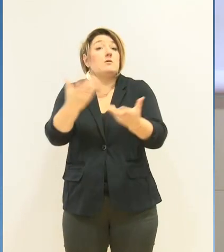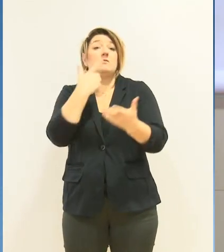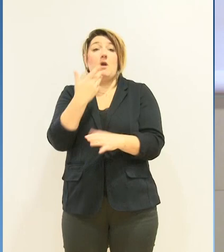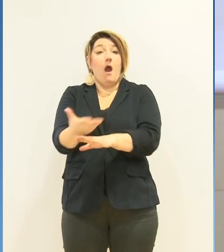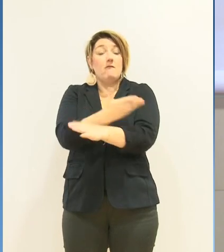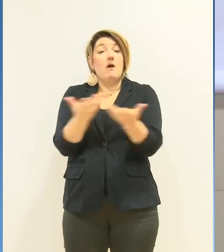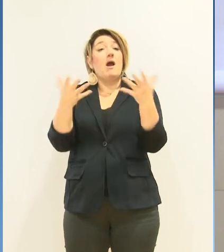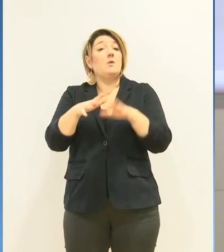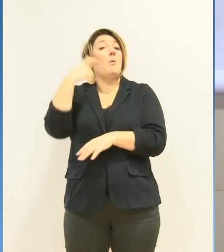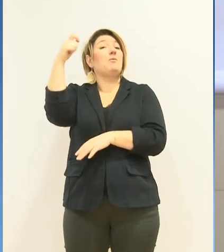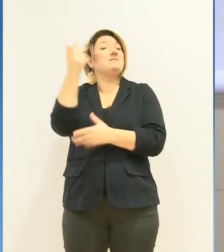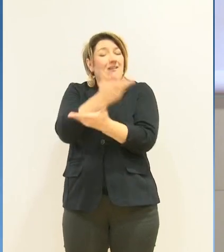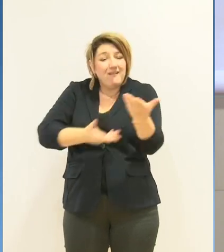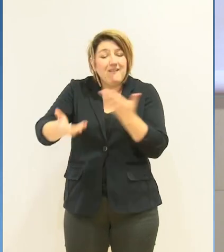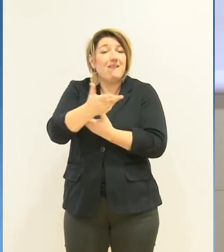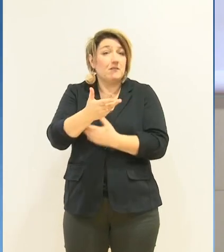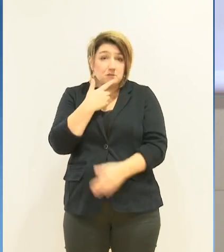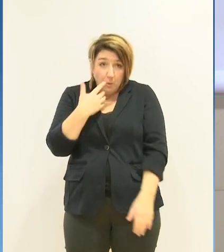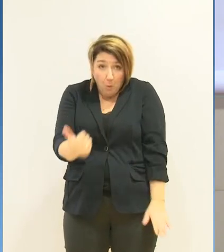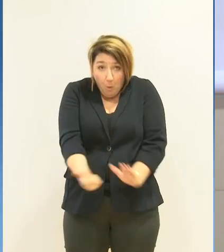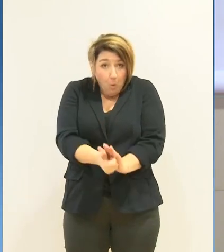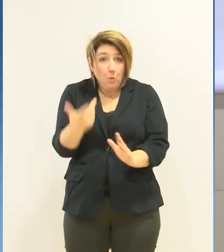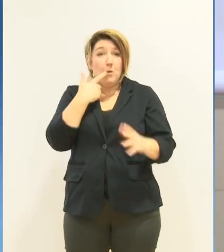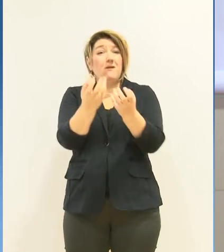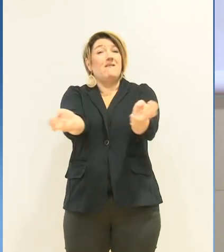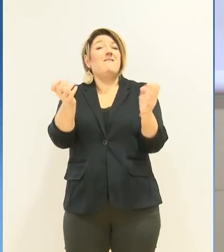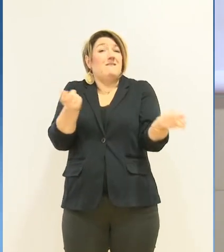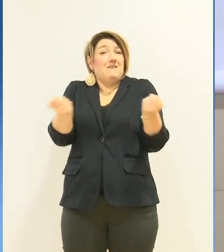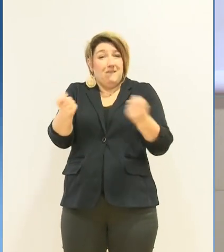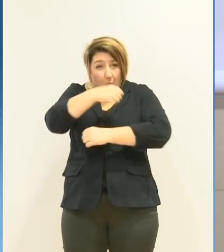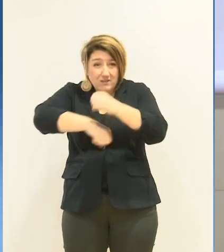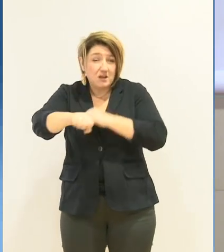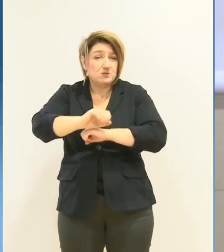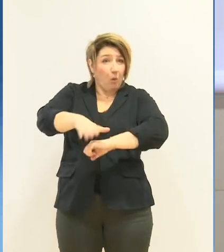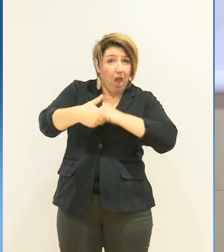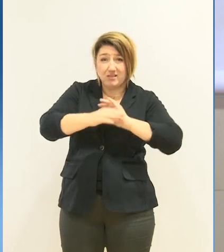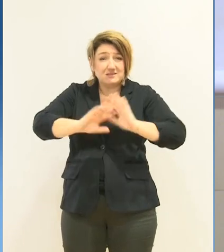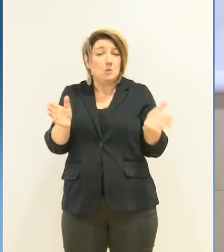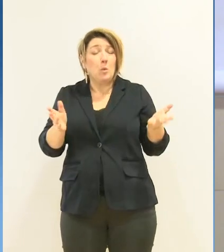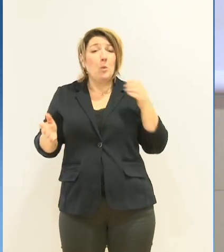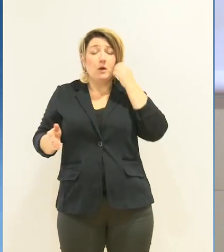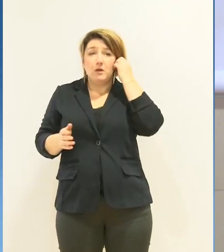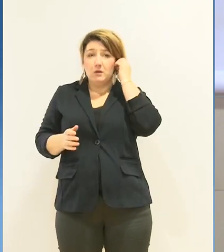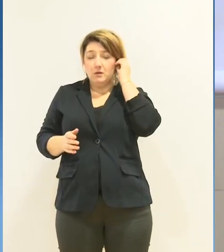elles sont là pour ça pour faire de la régulation de l'assemblée me permettre de présider au mieux cette assemblée